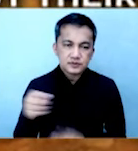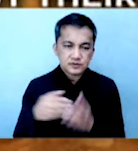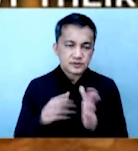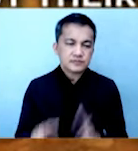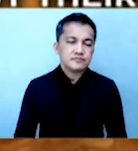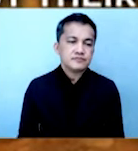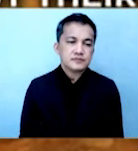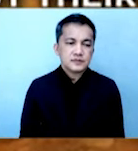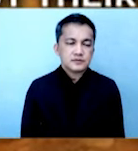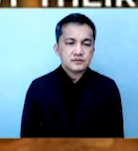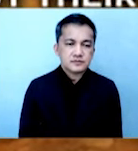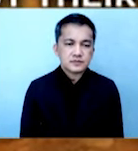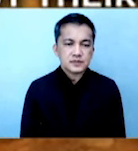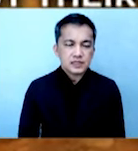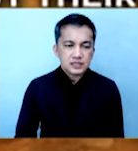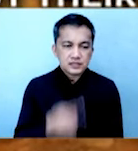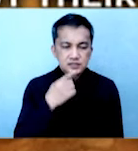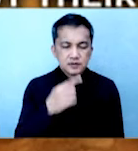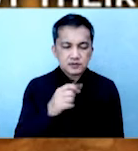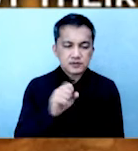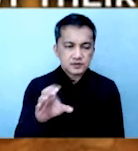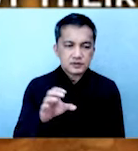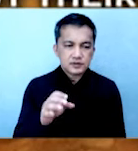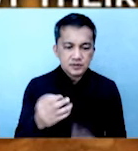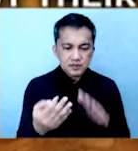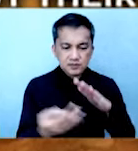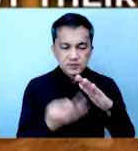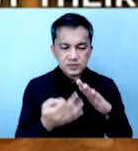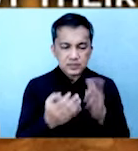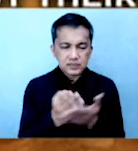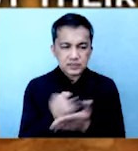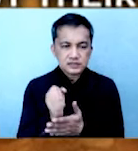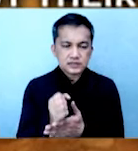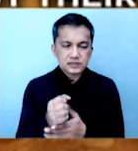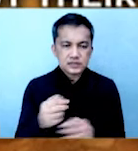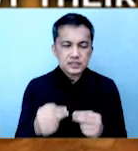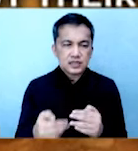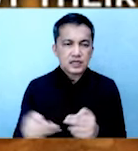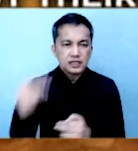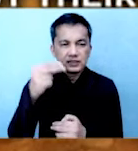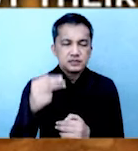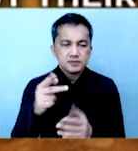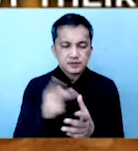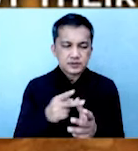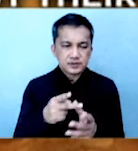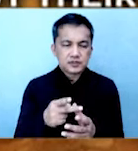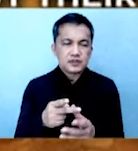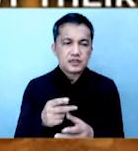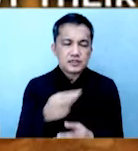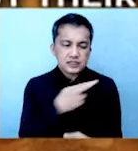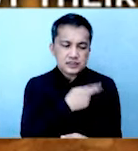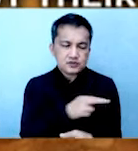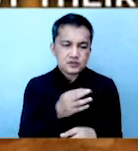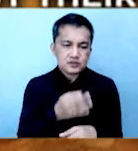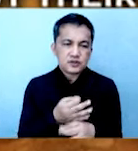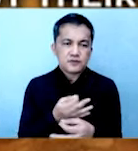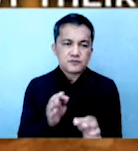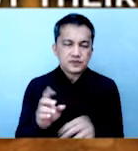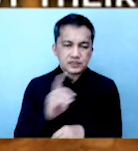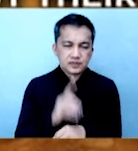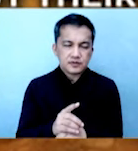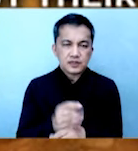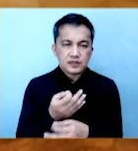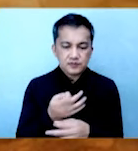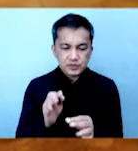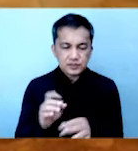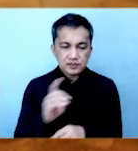Ayon sa Korte Suprema, fundamental right at highest priority ang religious freedom at ang freedom of expression. Pero